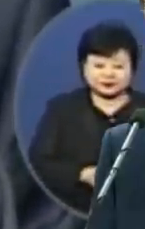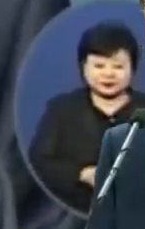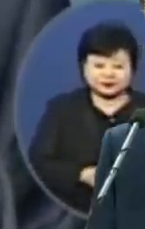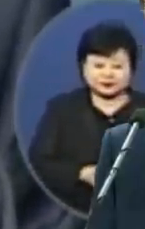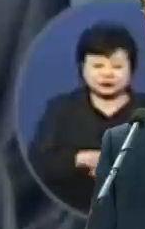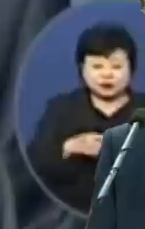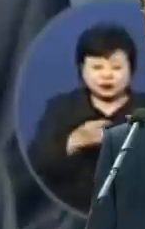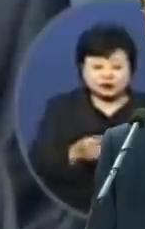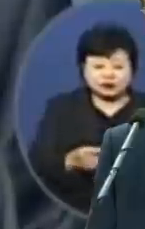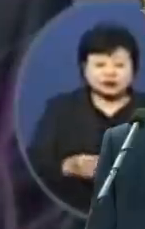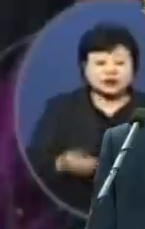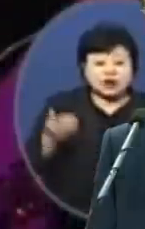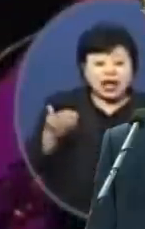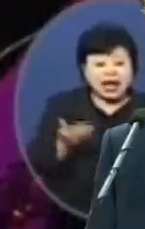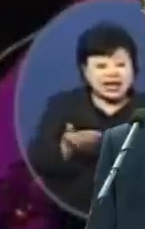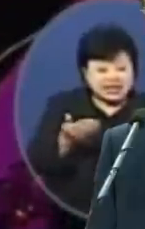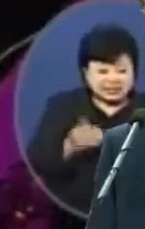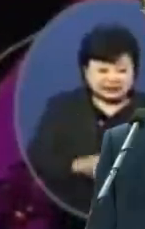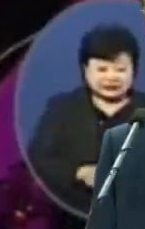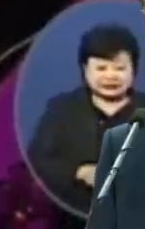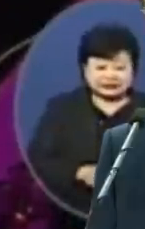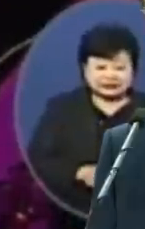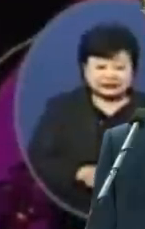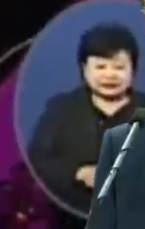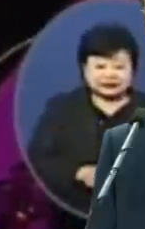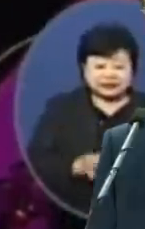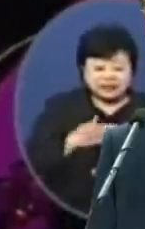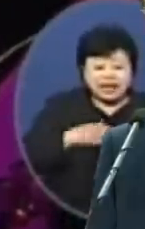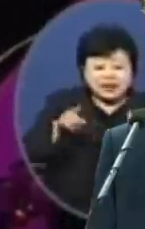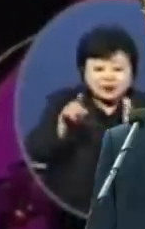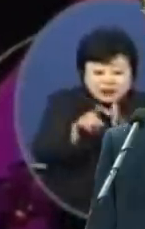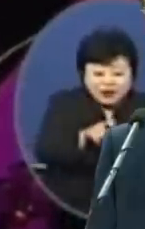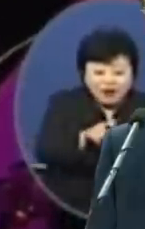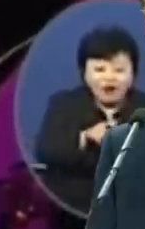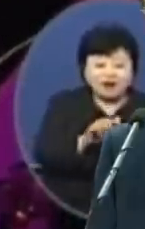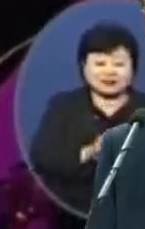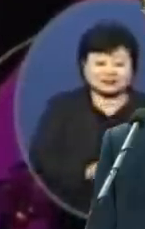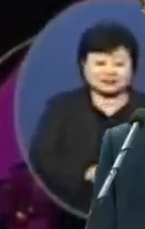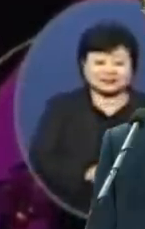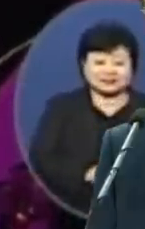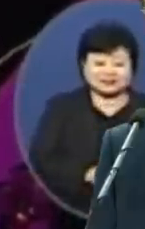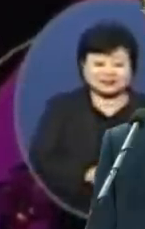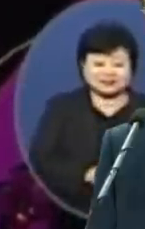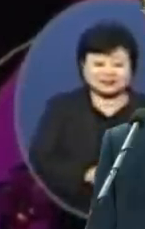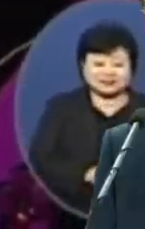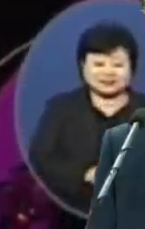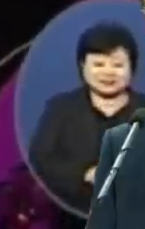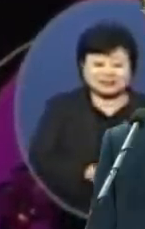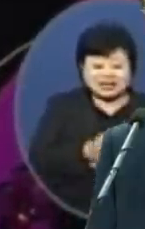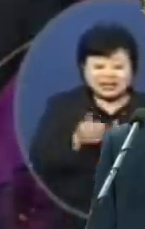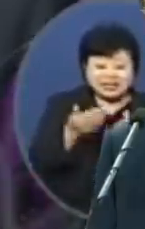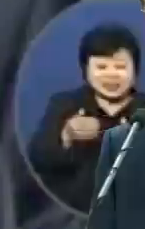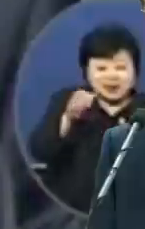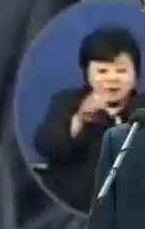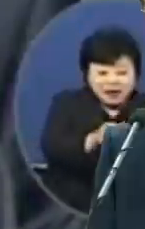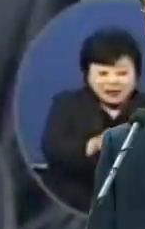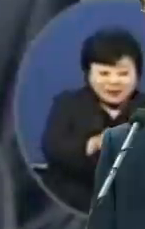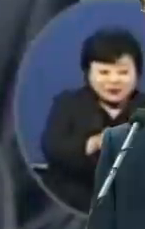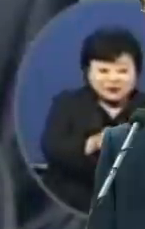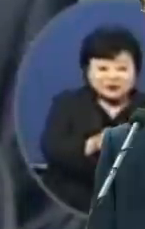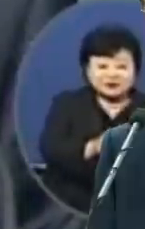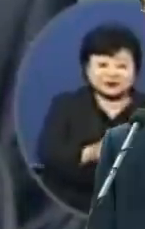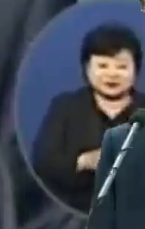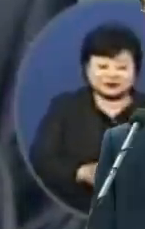따라 말씀하시죠. 너희 할 일은 나를 믿는 것이다. 예. 하나님께 다 맡겼으니까